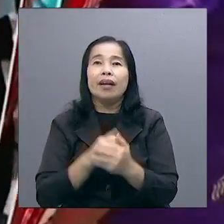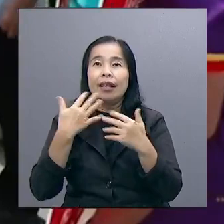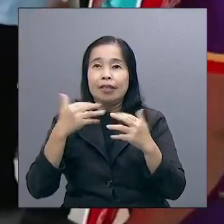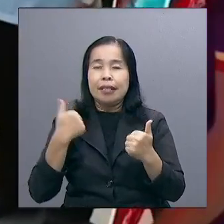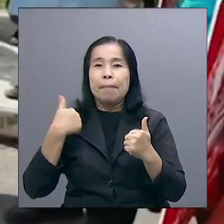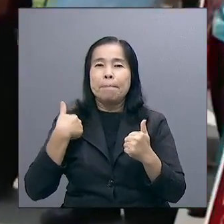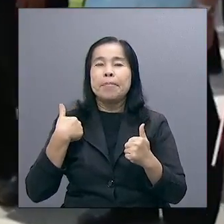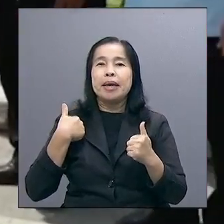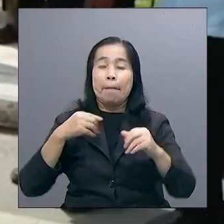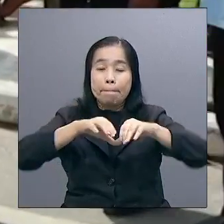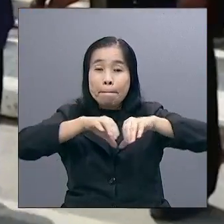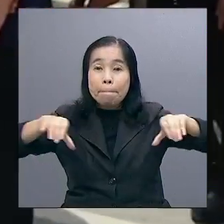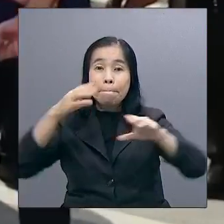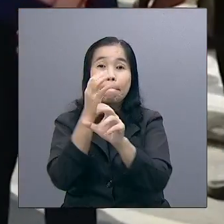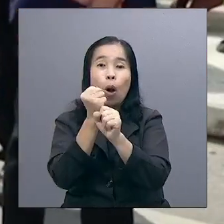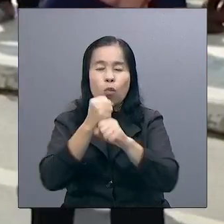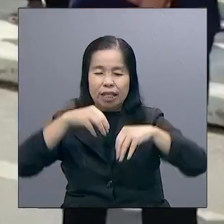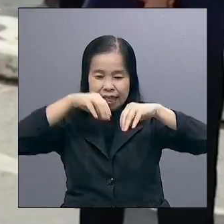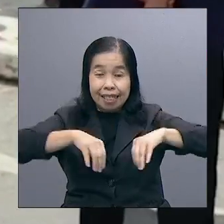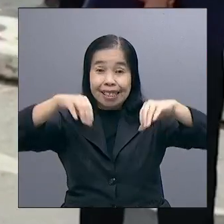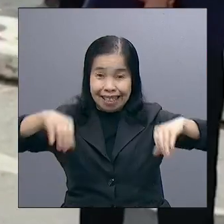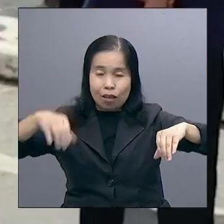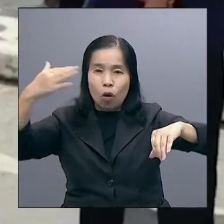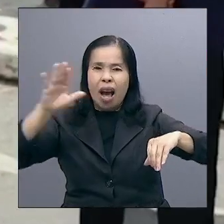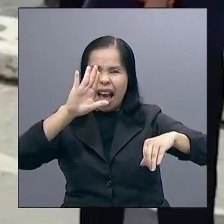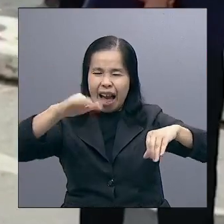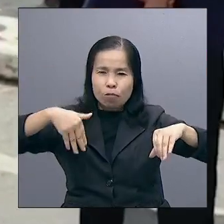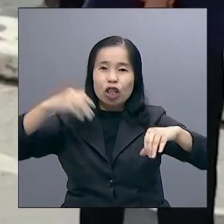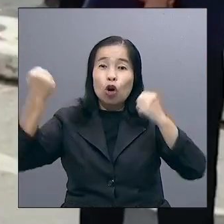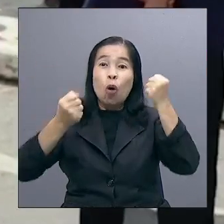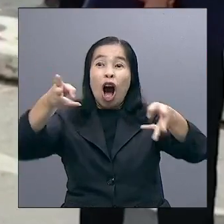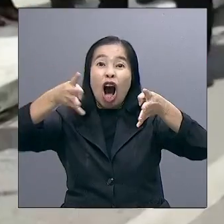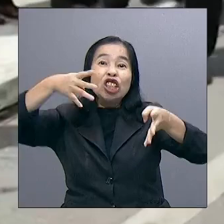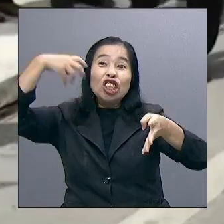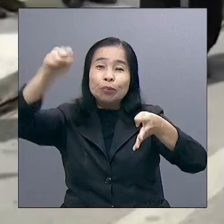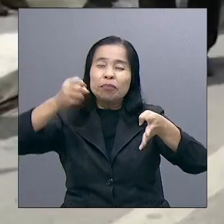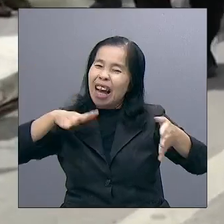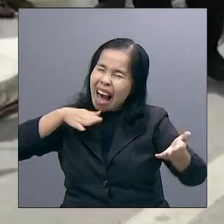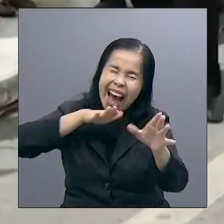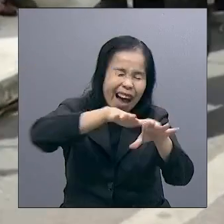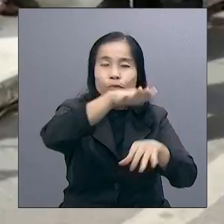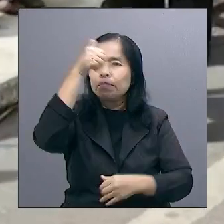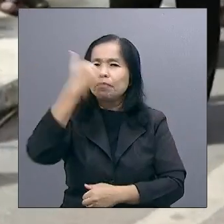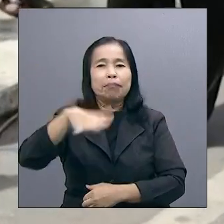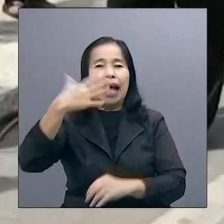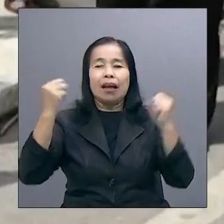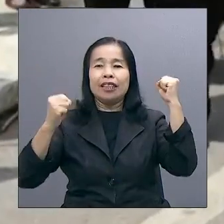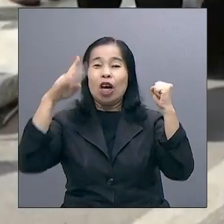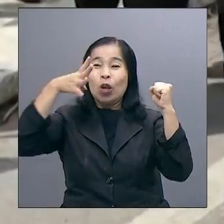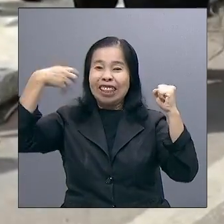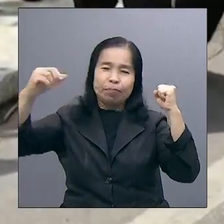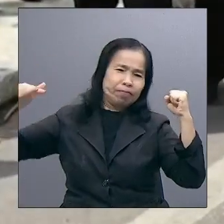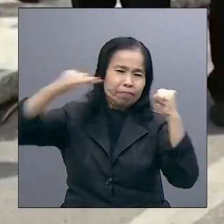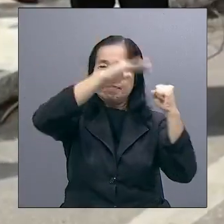ำป้ายและทานปูแรีออร์มาทำการติดตั้งห้ามรถใหญ่ทมีน้ำหนักมากๆขับข้ามสภานโดยเด็ดขาดนะคะ